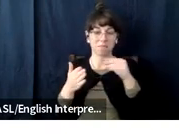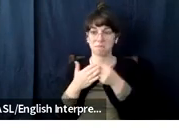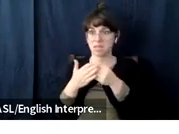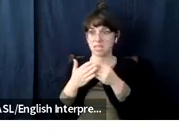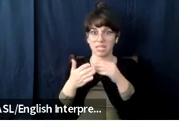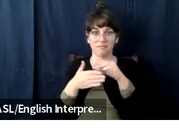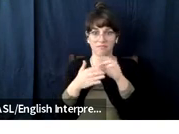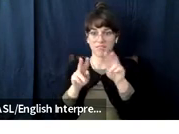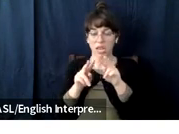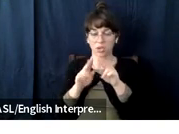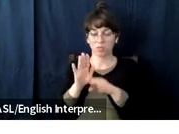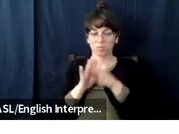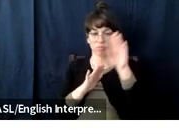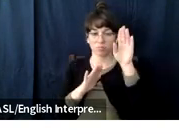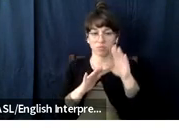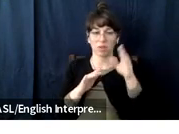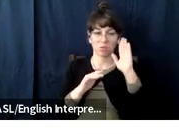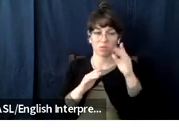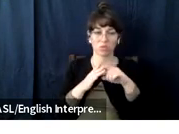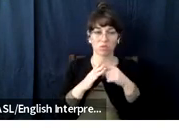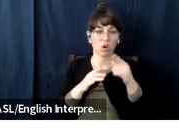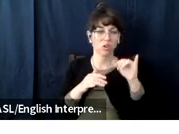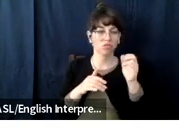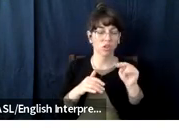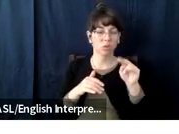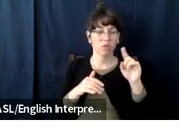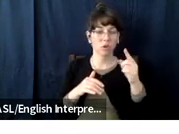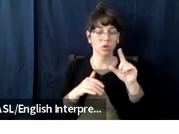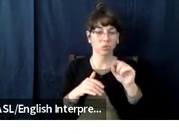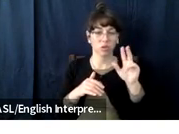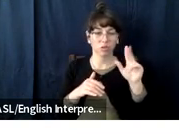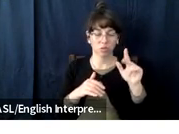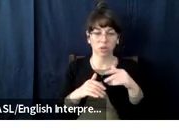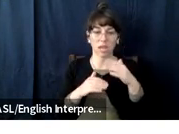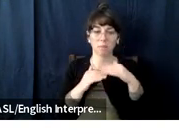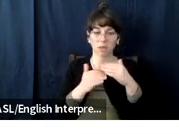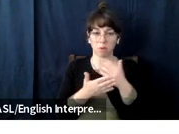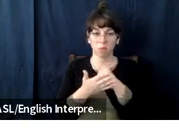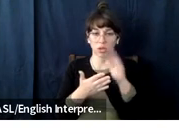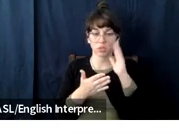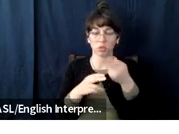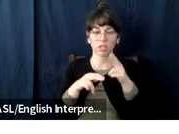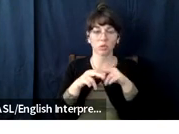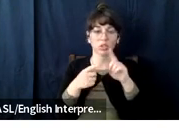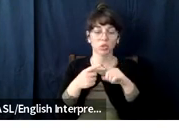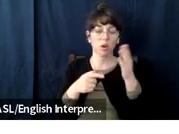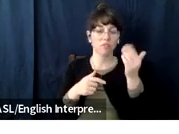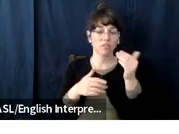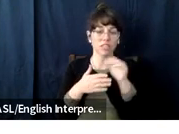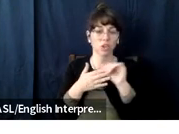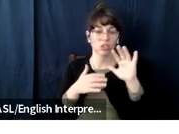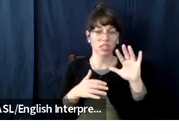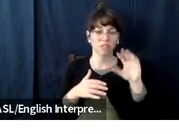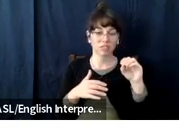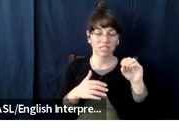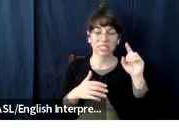next year, January 1, 2023. It looks like minimum wage is going to be increased to $15.50 an hour.